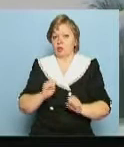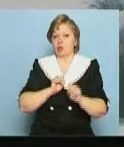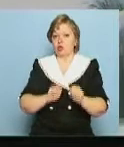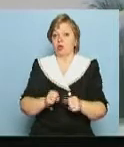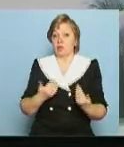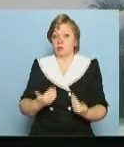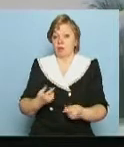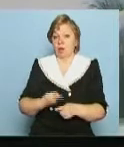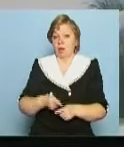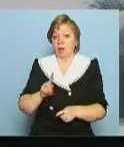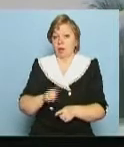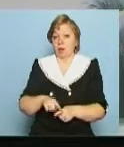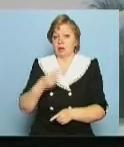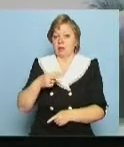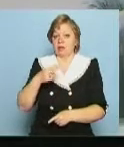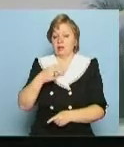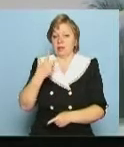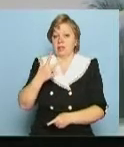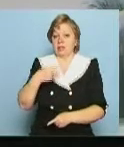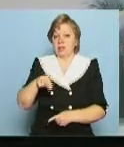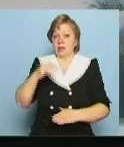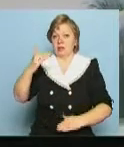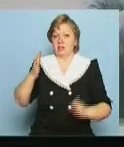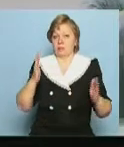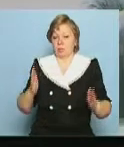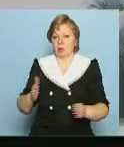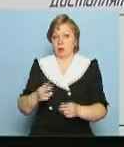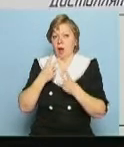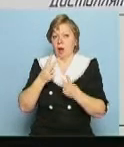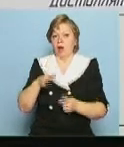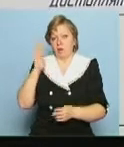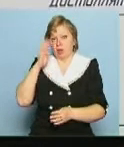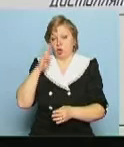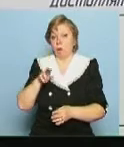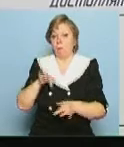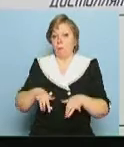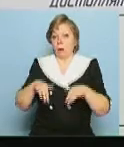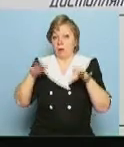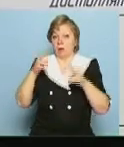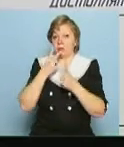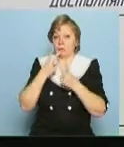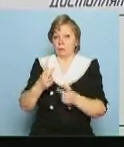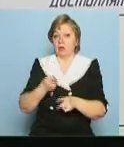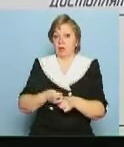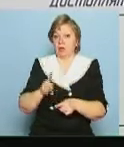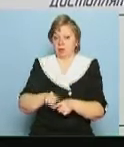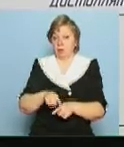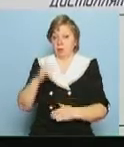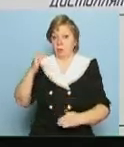Это безэкранный 3D-дисплей, выводящий изображение при помощи водяного пара. От смотрения на такой монитор глаза никогда не